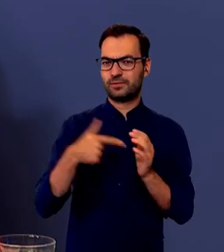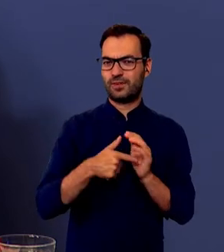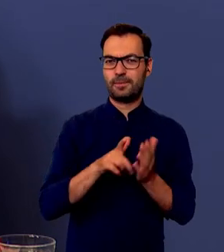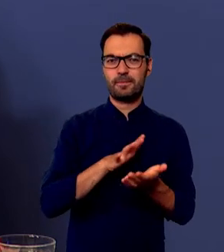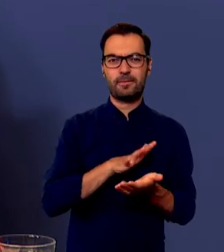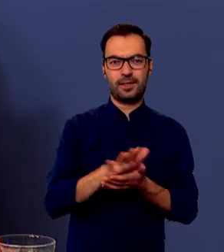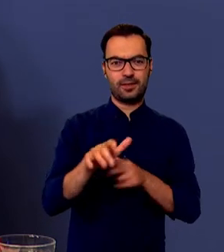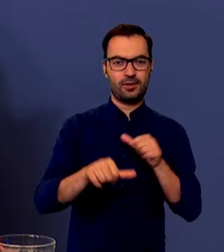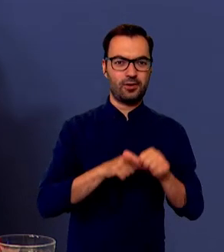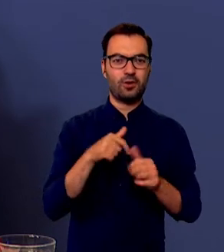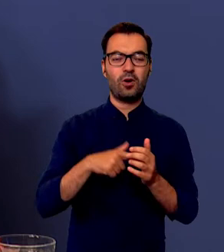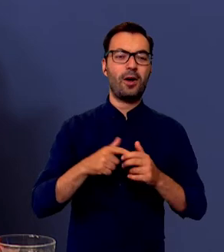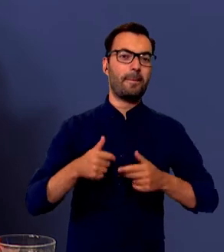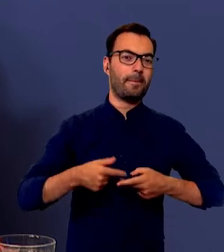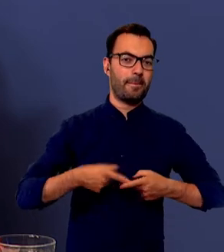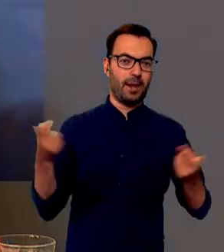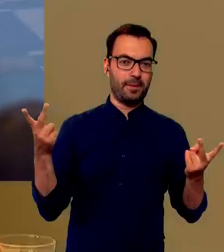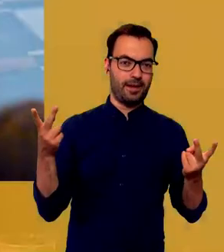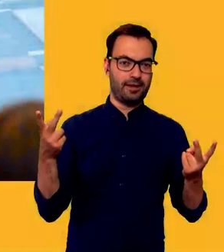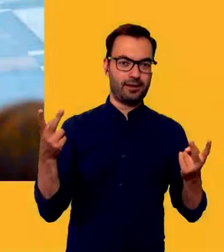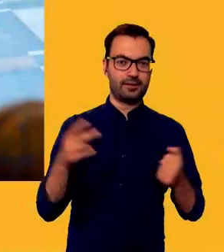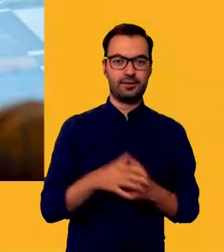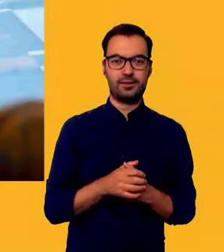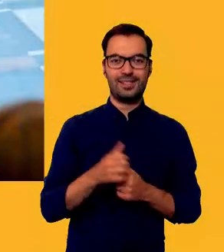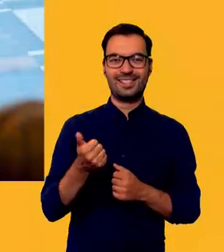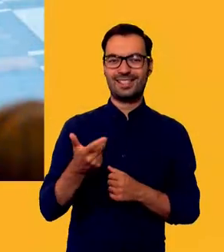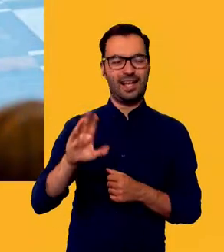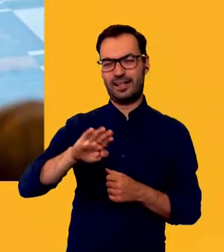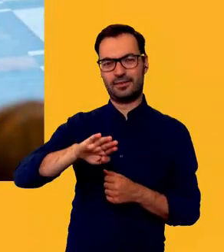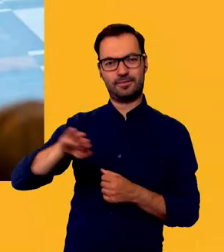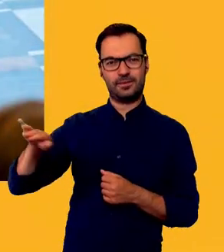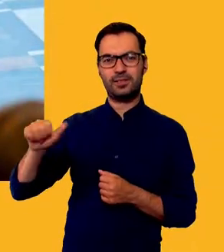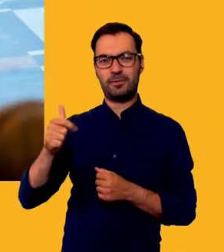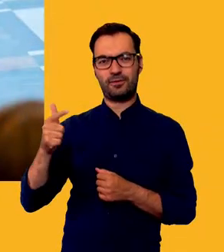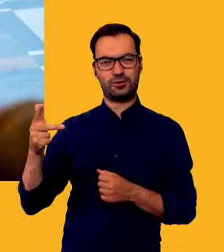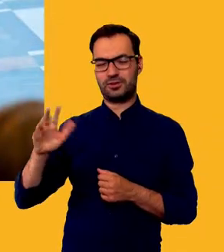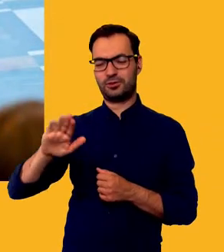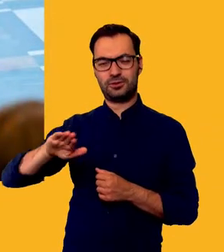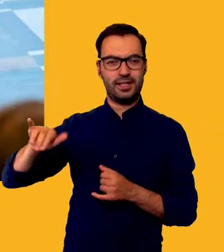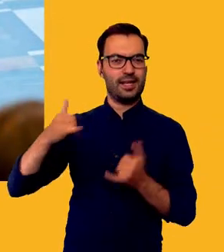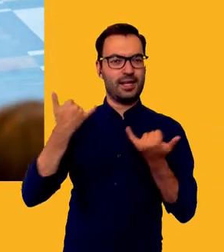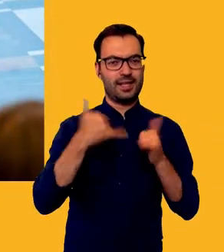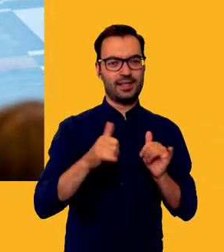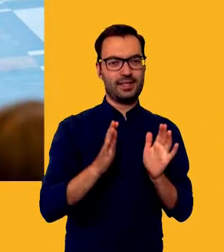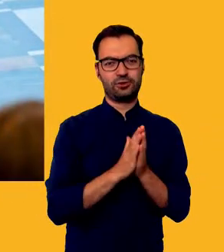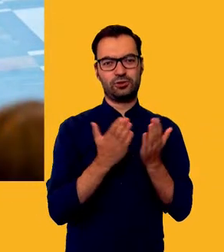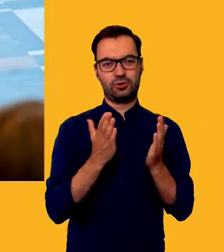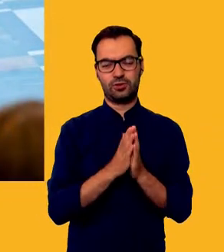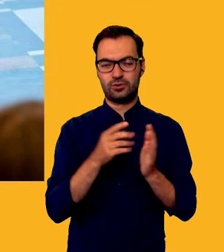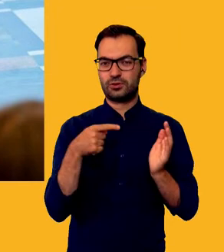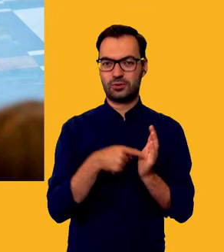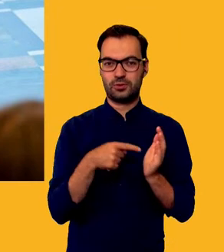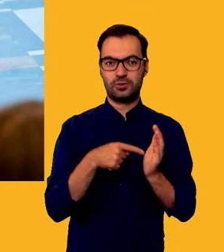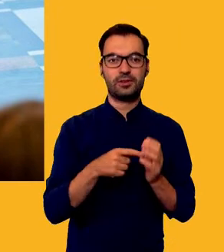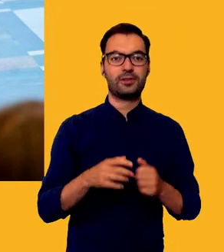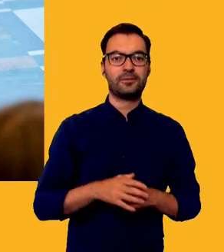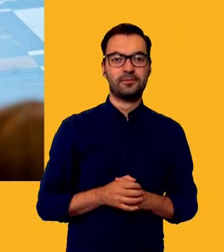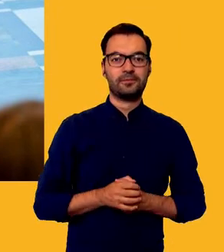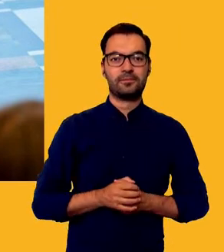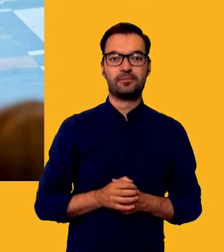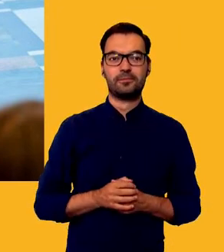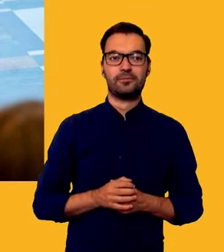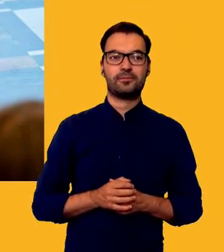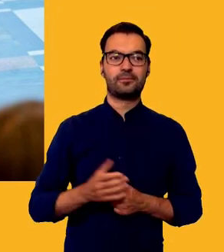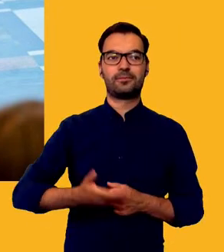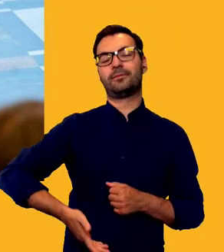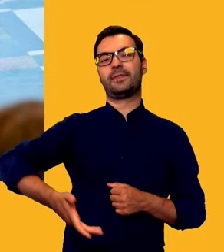czas premiery jeszcze innej książki niż ta seria, w którą układają się powieści, o których będziemy dzisiaj rozmawiać. To są zdjęcia